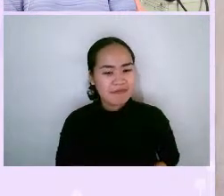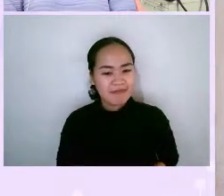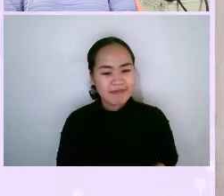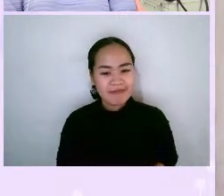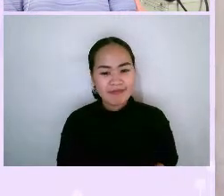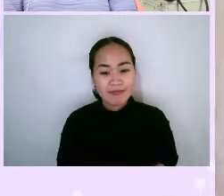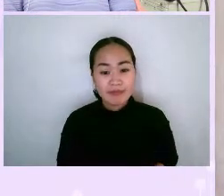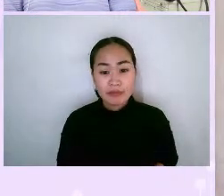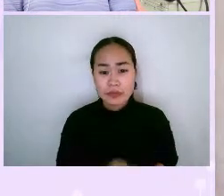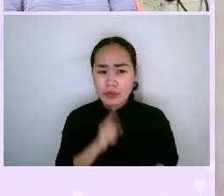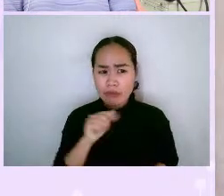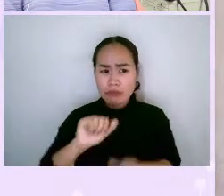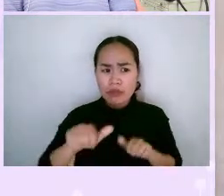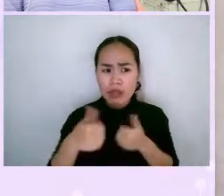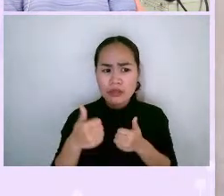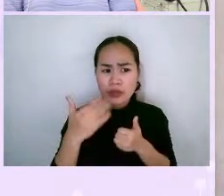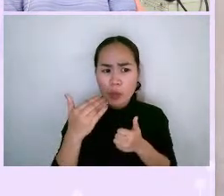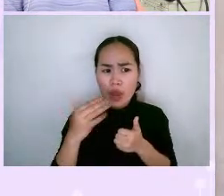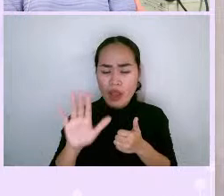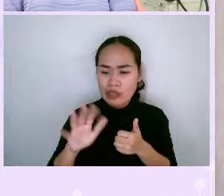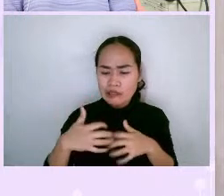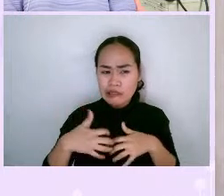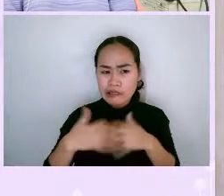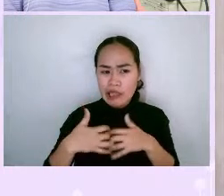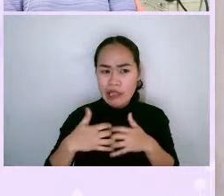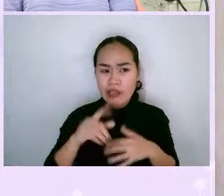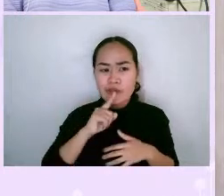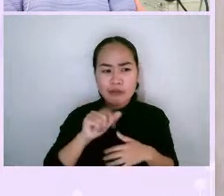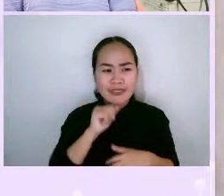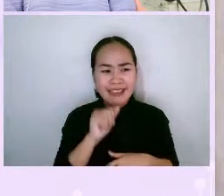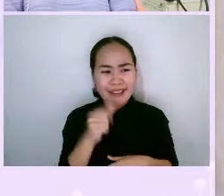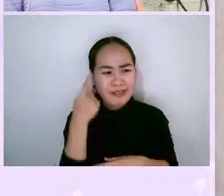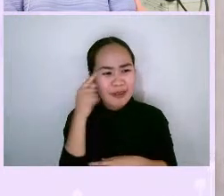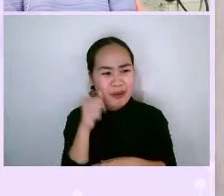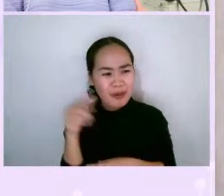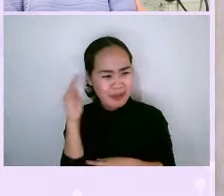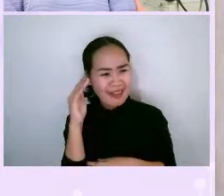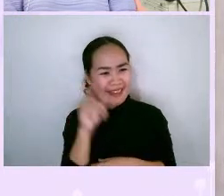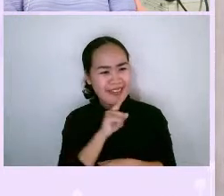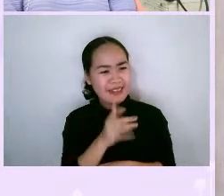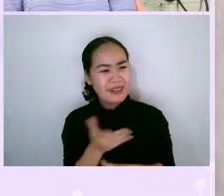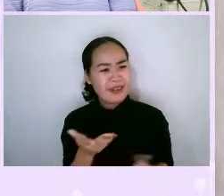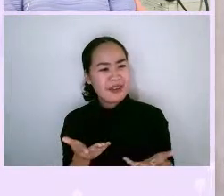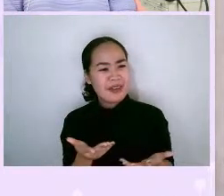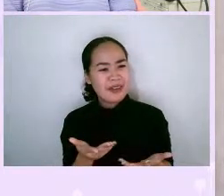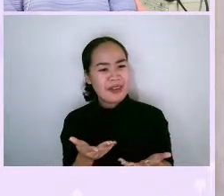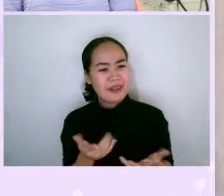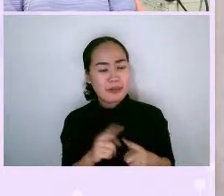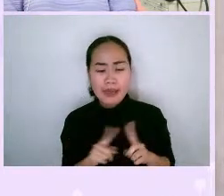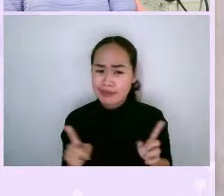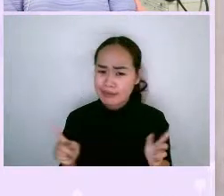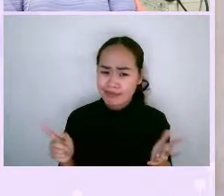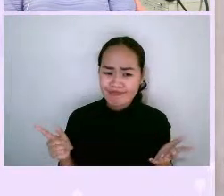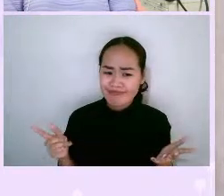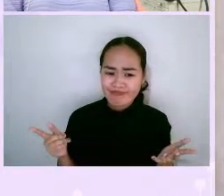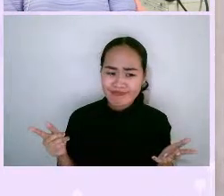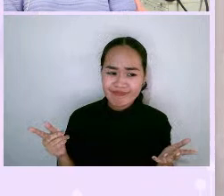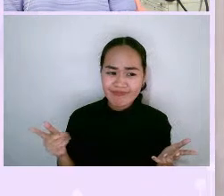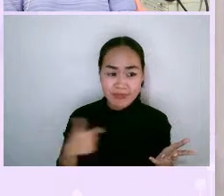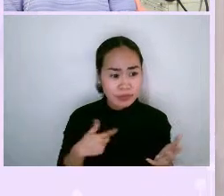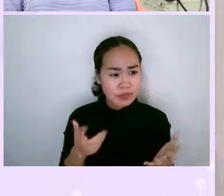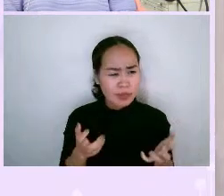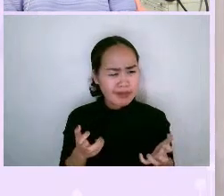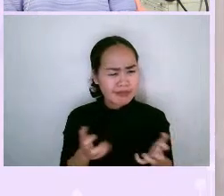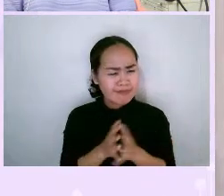Tapos challenging siya kasi parang mechanical, hindi siya usual para sa babae, sabi nila. Pero nagustuhan